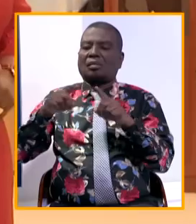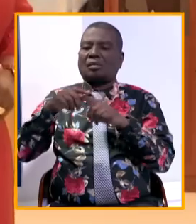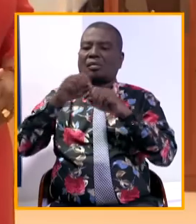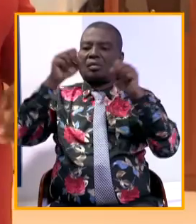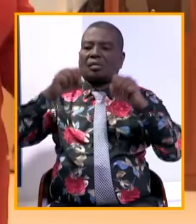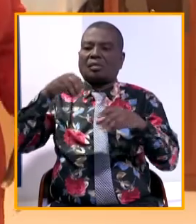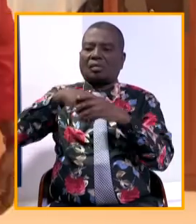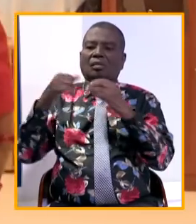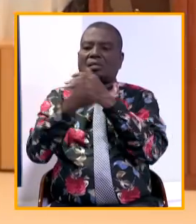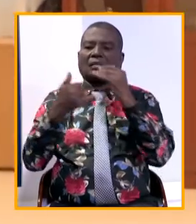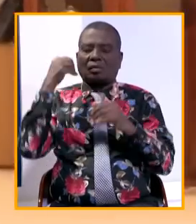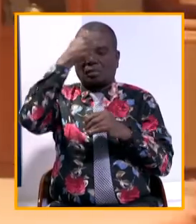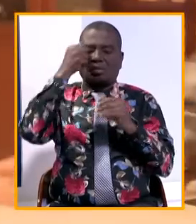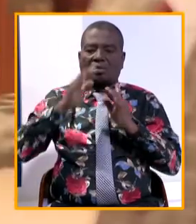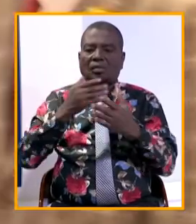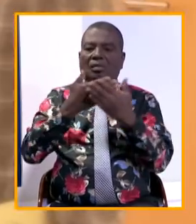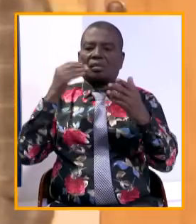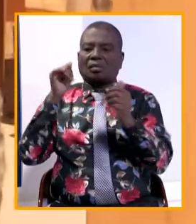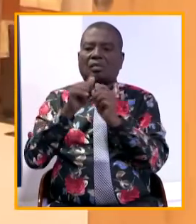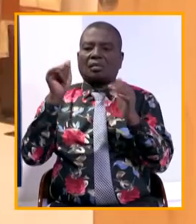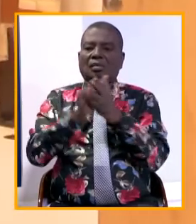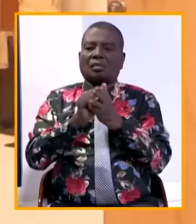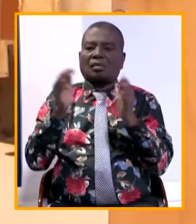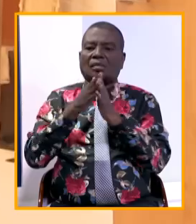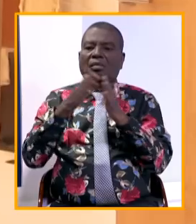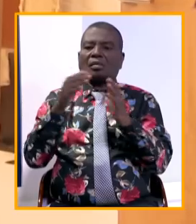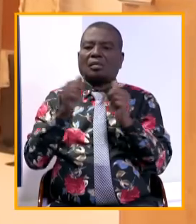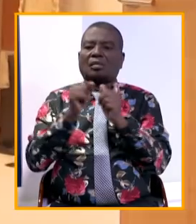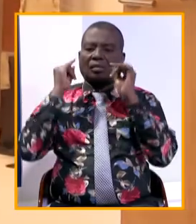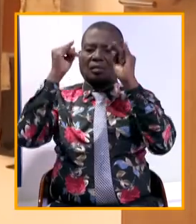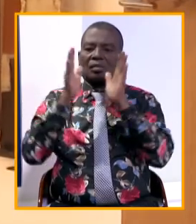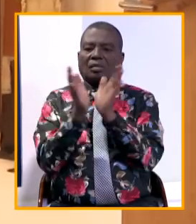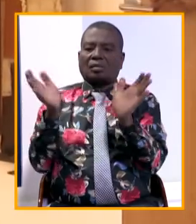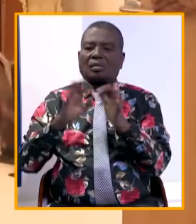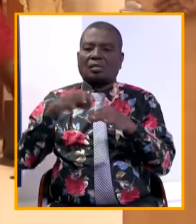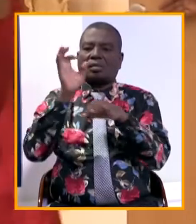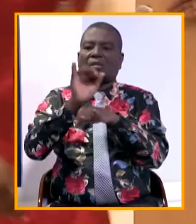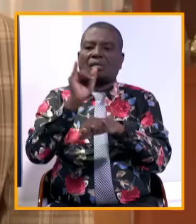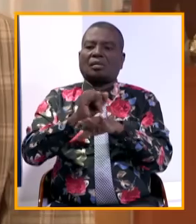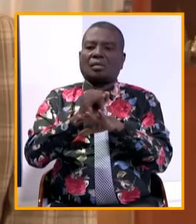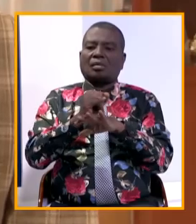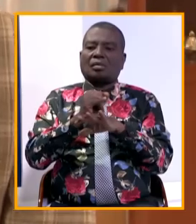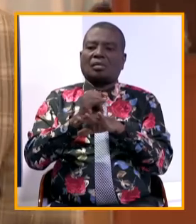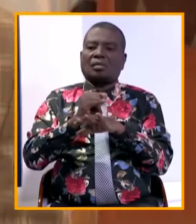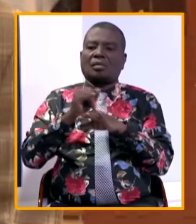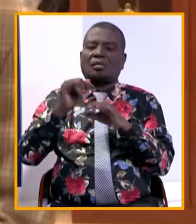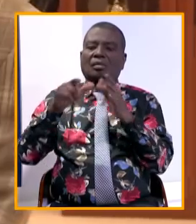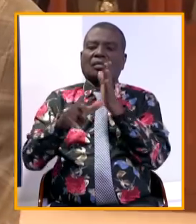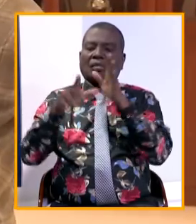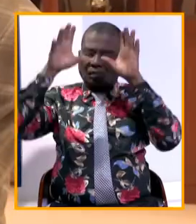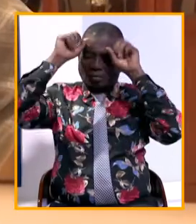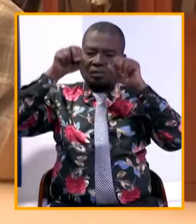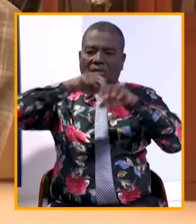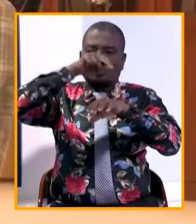africains. Avant cette rencontre avec l'inspecteur général d'État de Côte d'Ivoire, Théophile Awa Ndoli, le vice-président